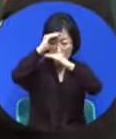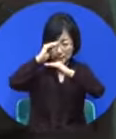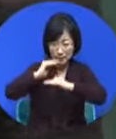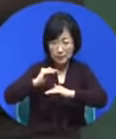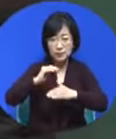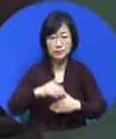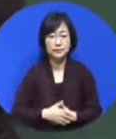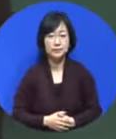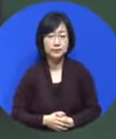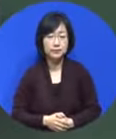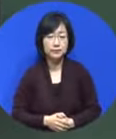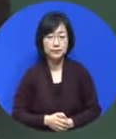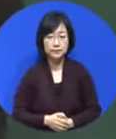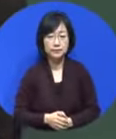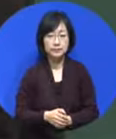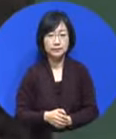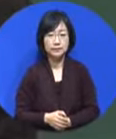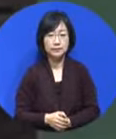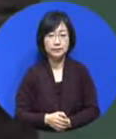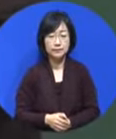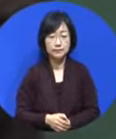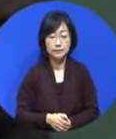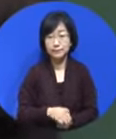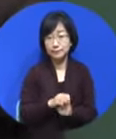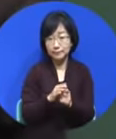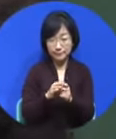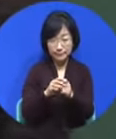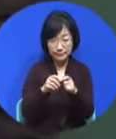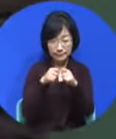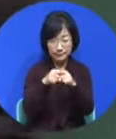은교에게 밀하게